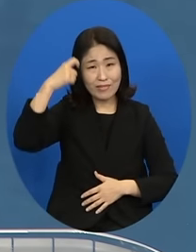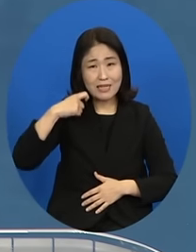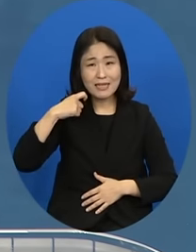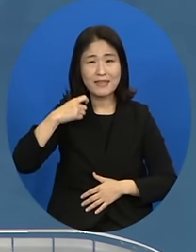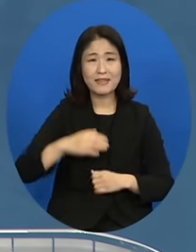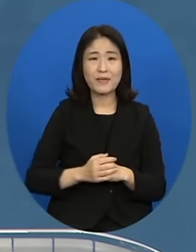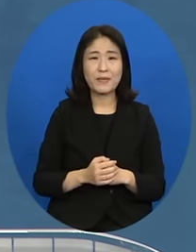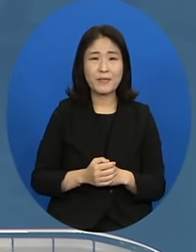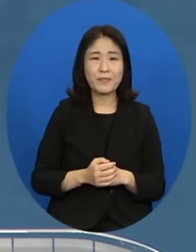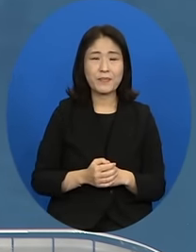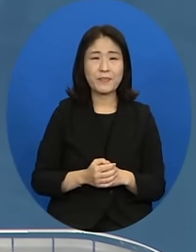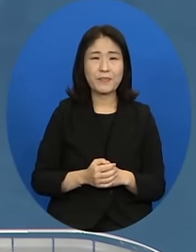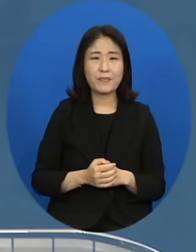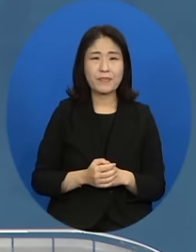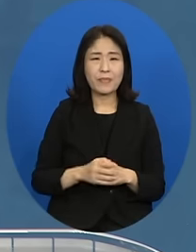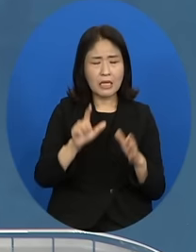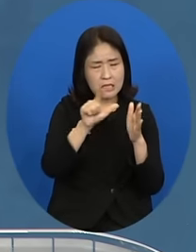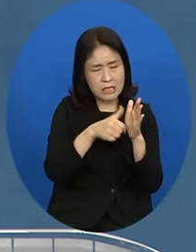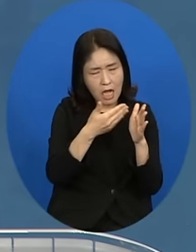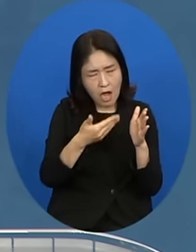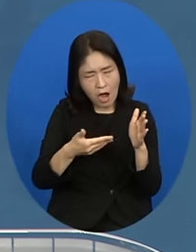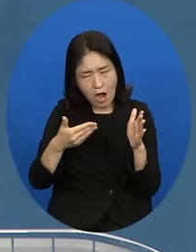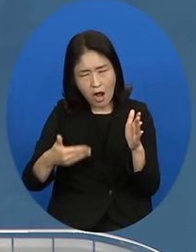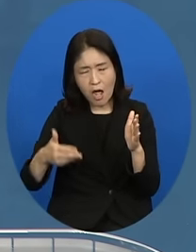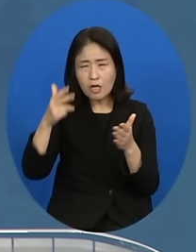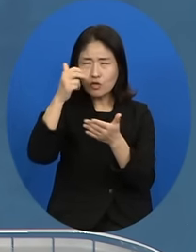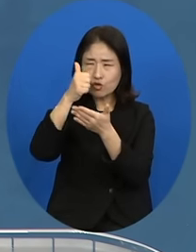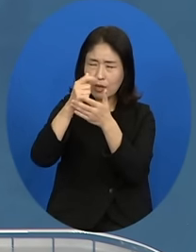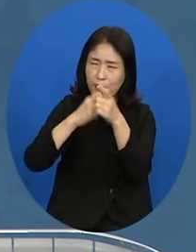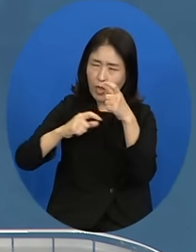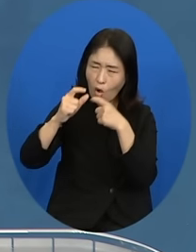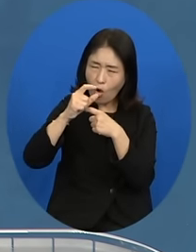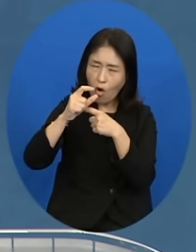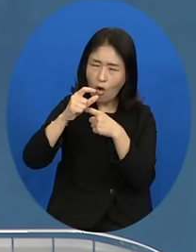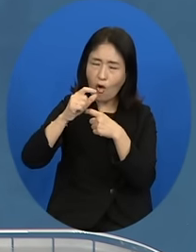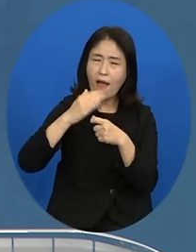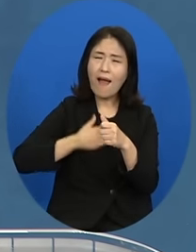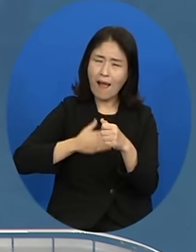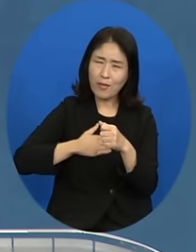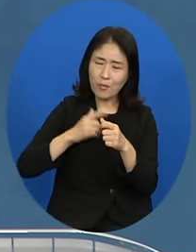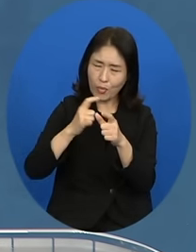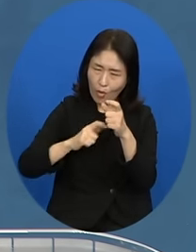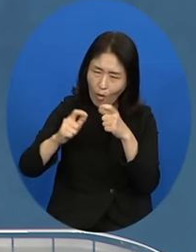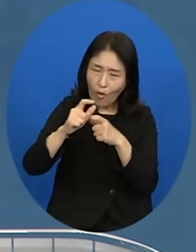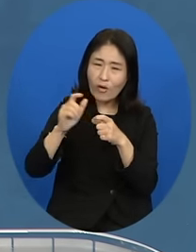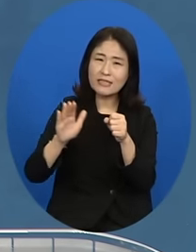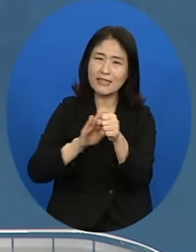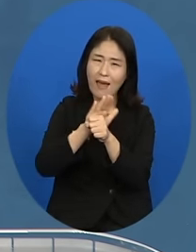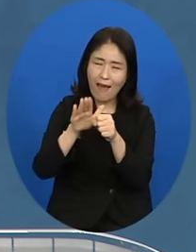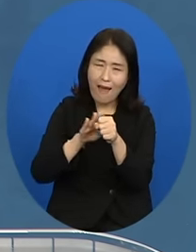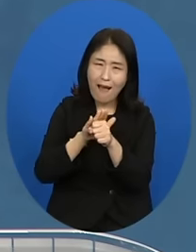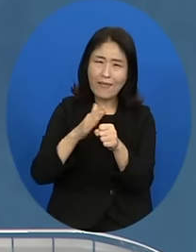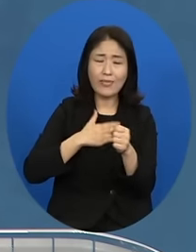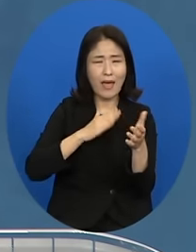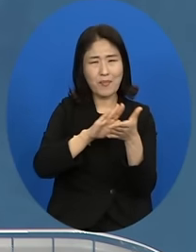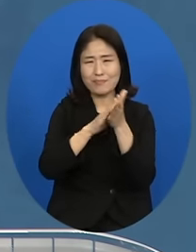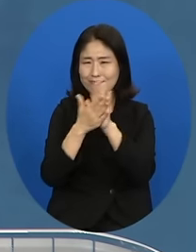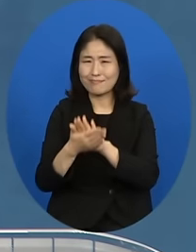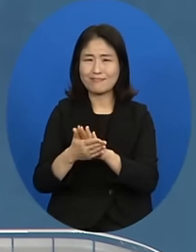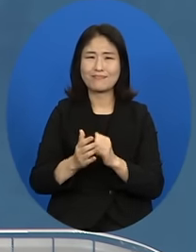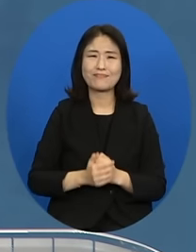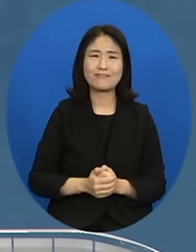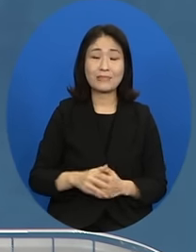한 해 지날수록 주님 더 알게 됐고 주님 더 사랑하게 됐고 여러분 창세기 29장에